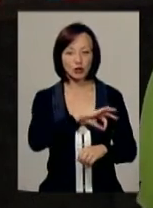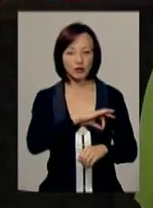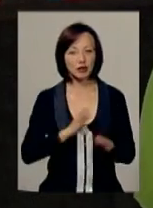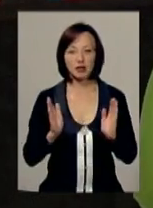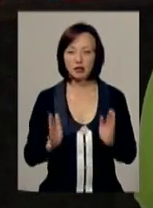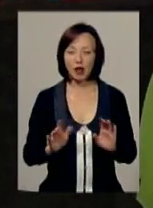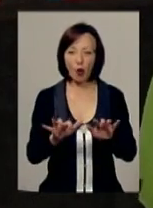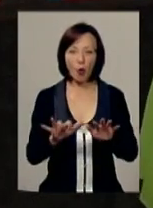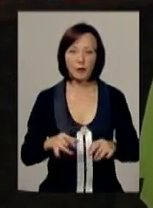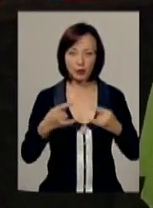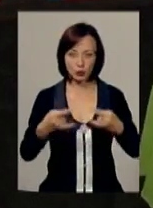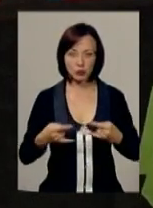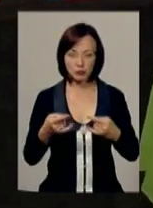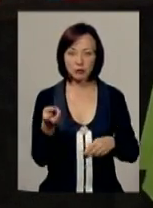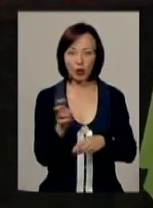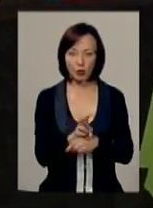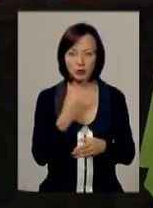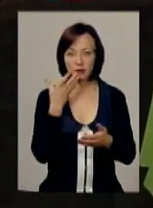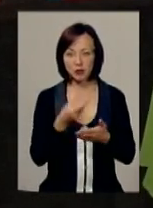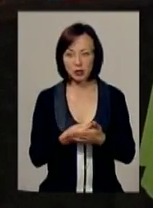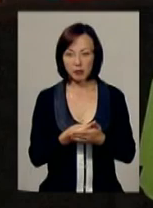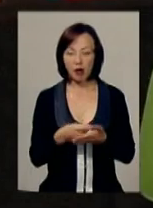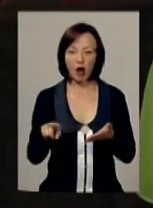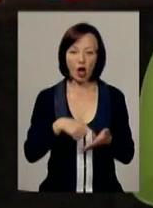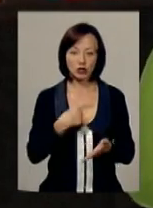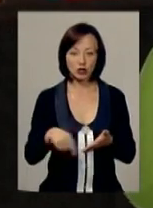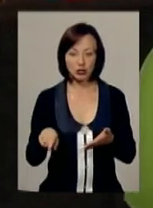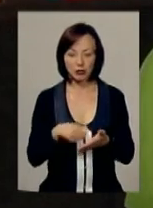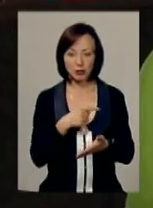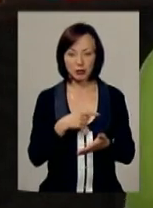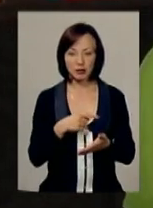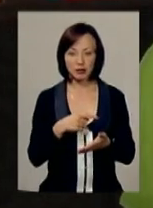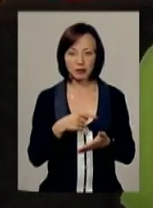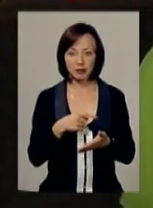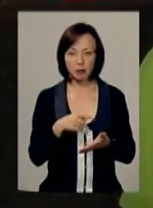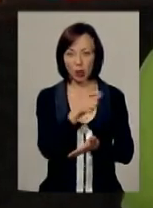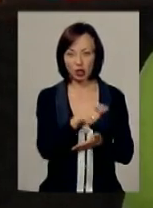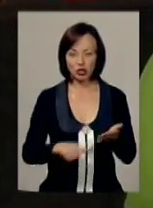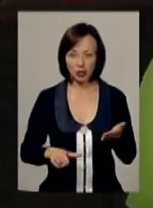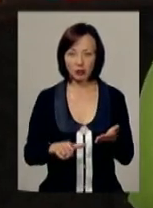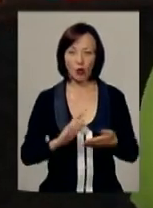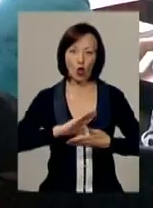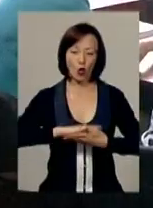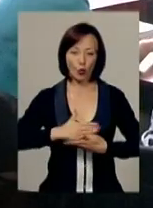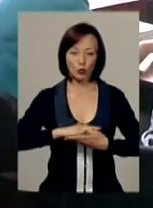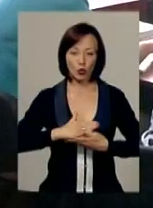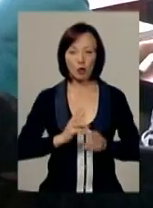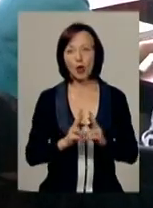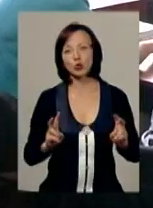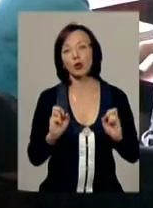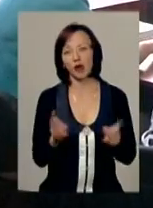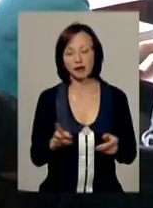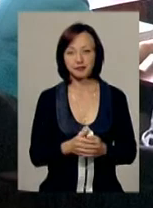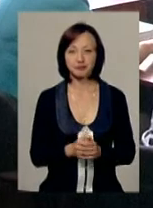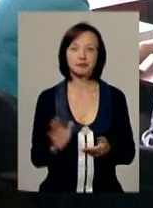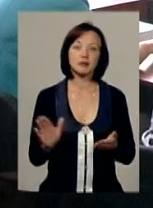тільки комп'ютерами, а й приходять своїми гаджетами, планшетами, ноутбуками, хто як. Безкоштовний